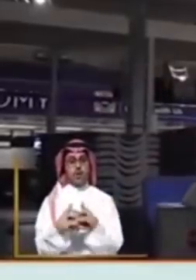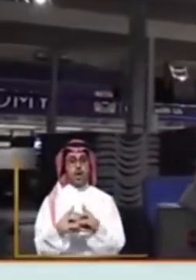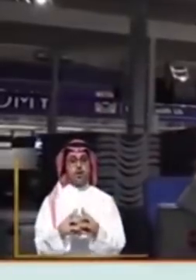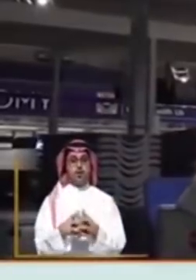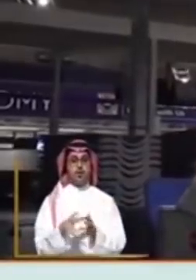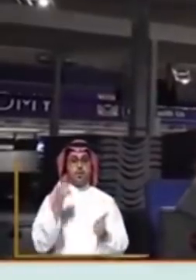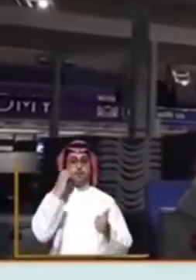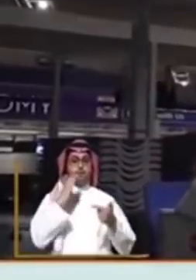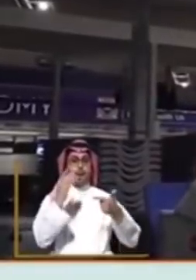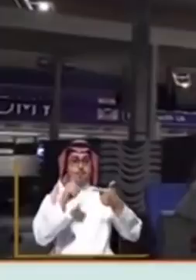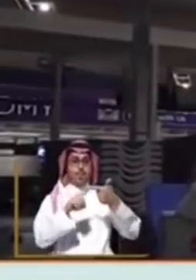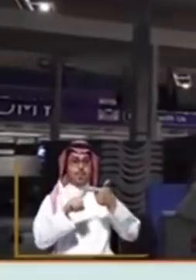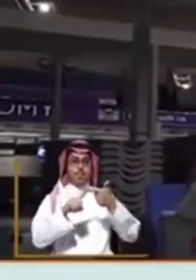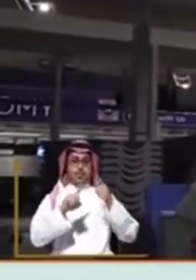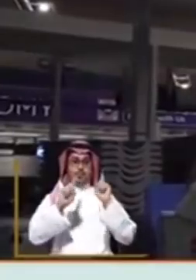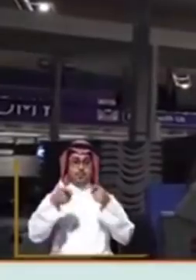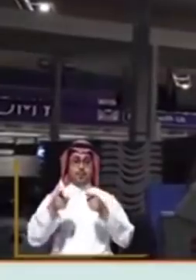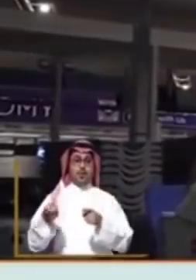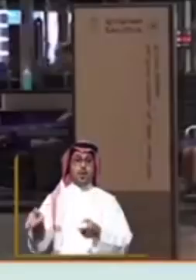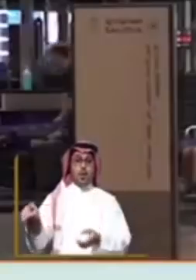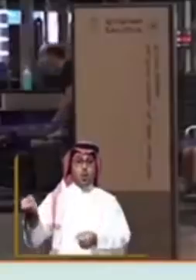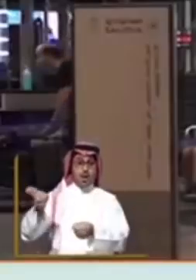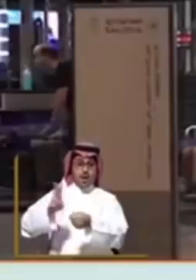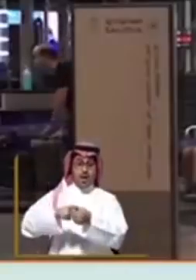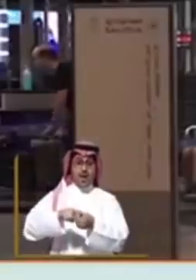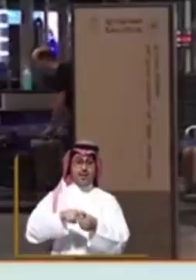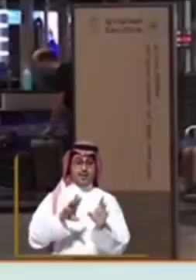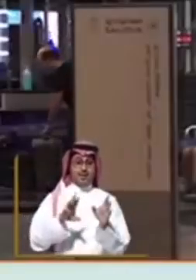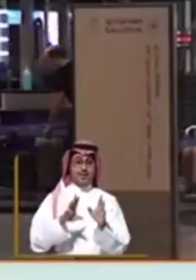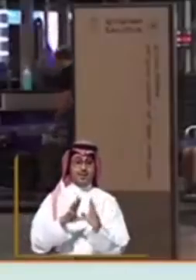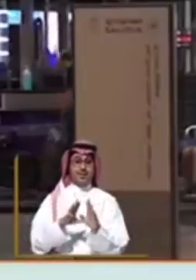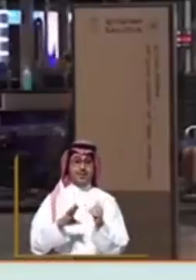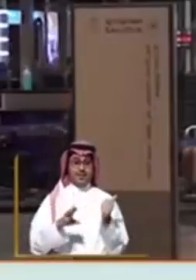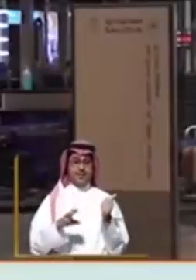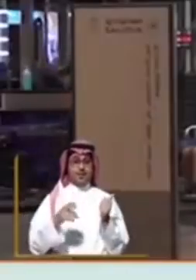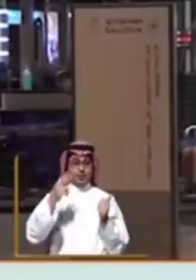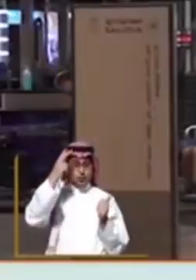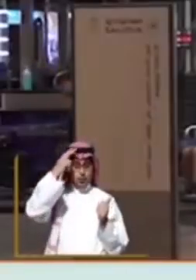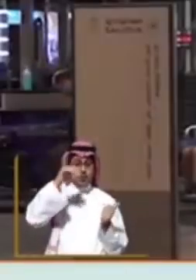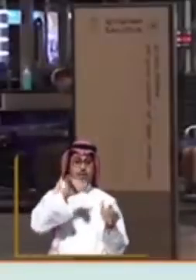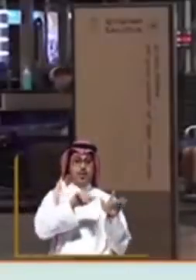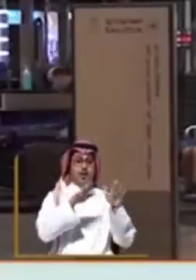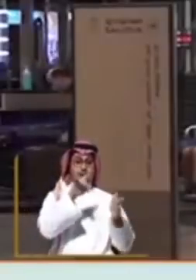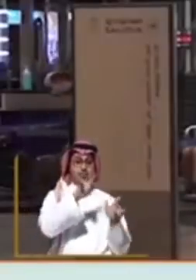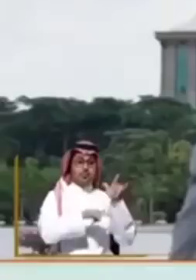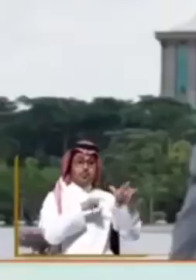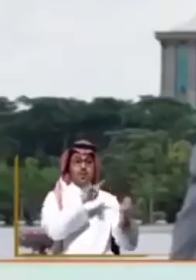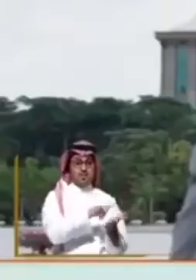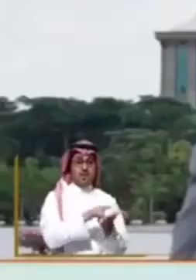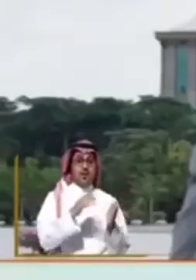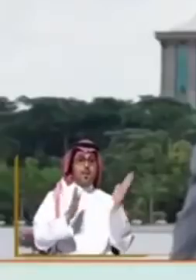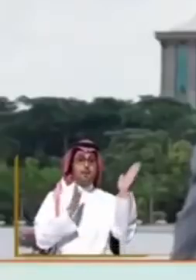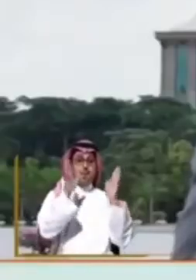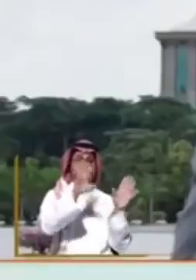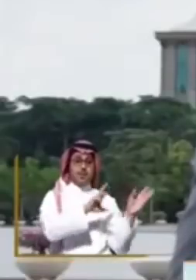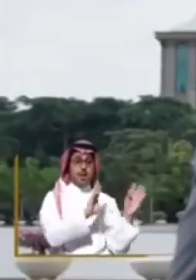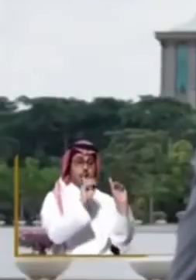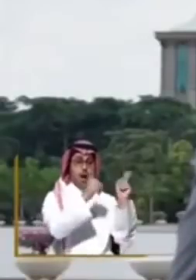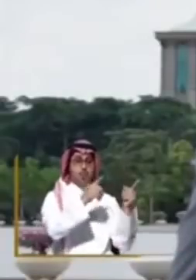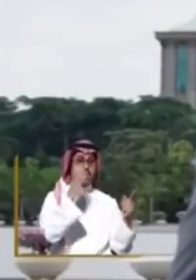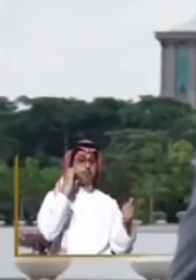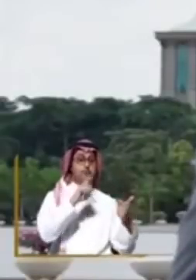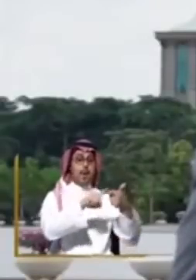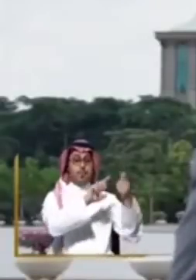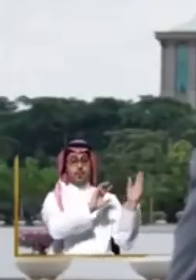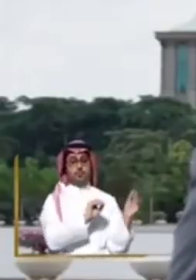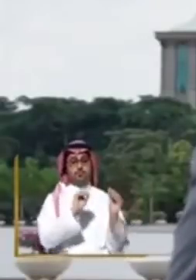ولي العهد بإعادة العشرات من الماليزيين العالقين المقيمين على أراضيها. منذ بداية الجائحة التقى